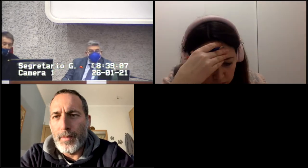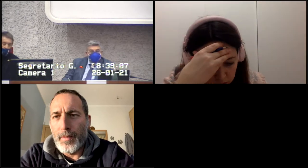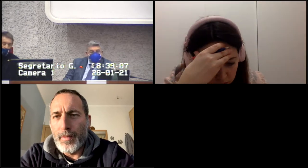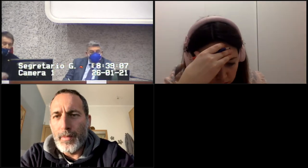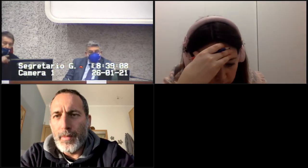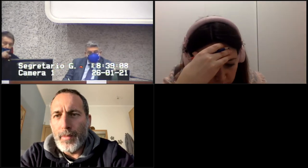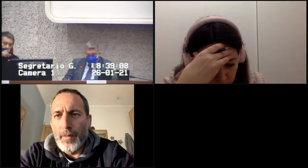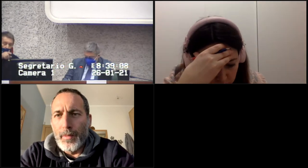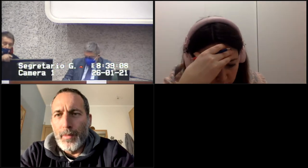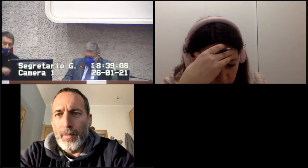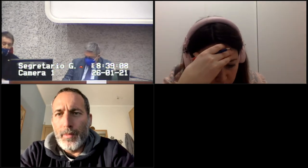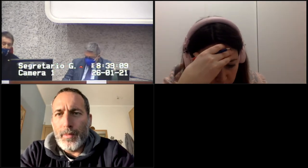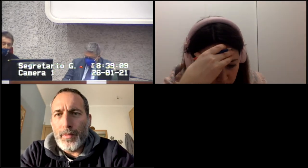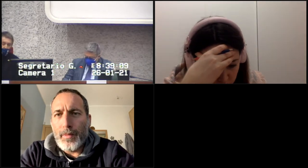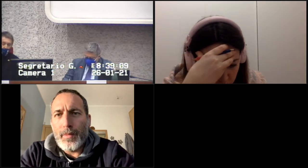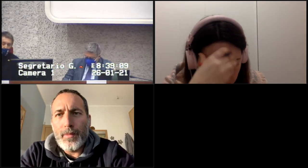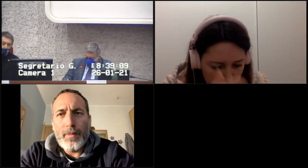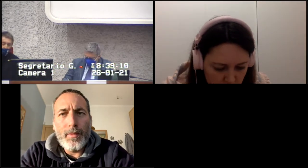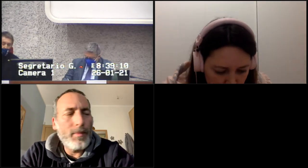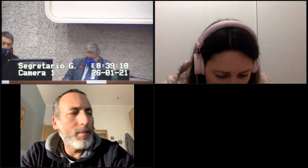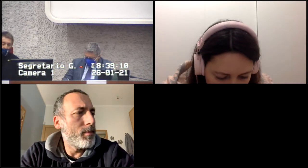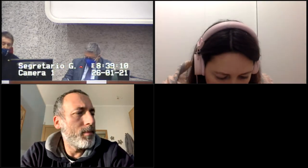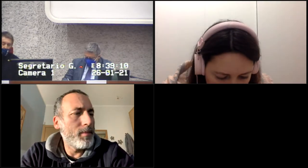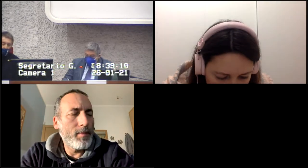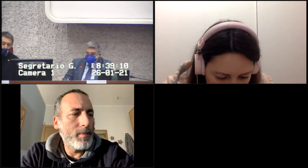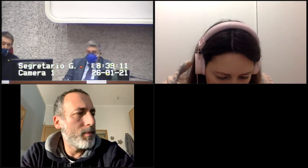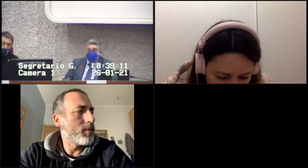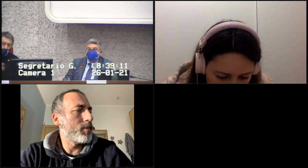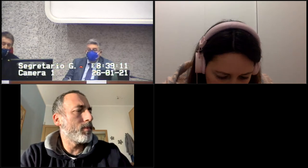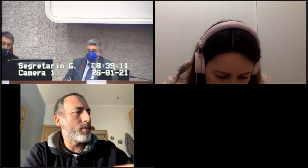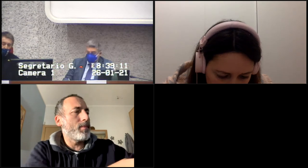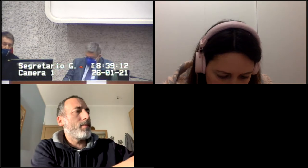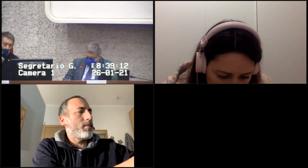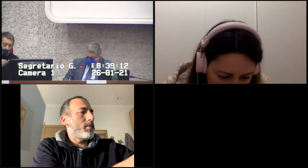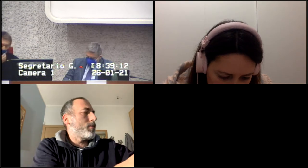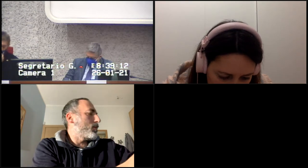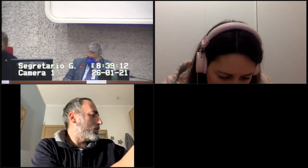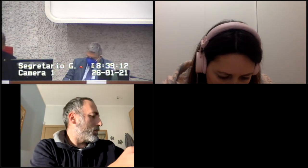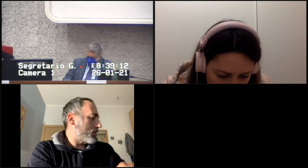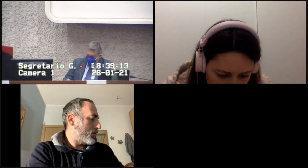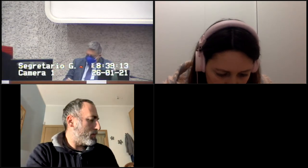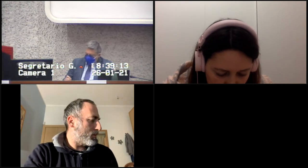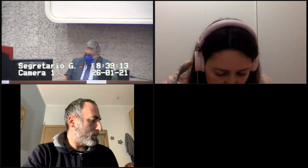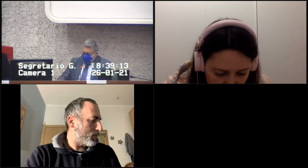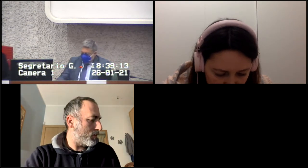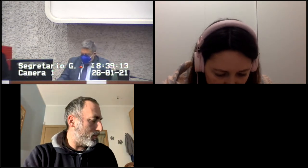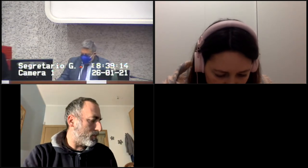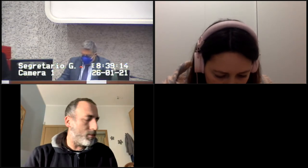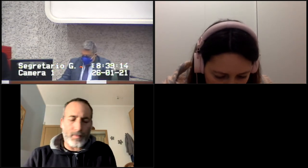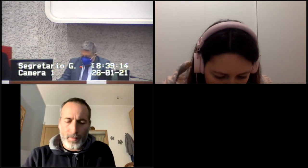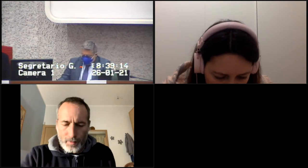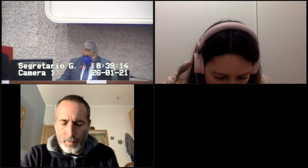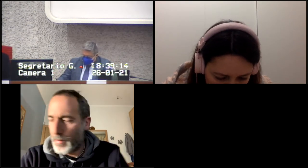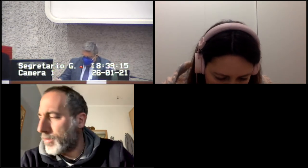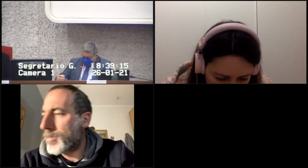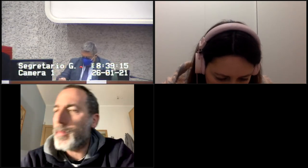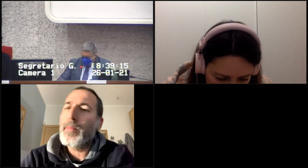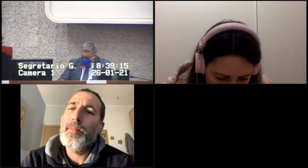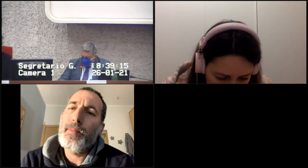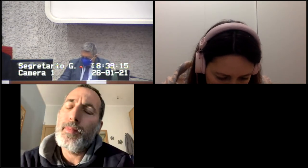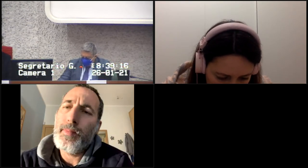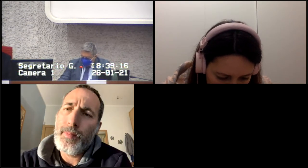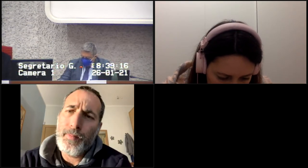Pizzocchera Roberta. E Torresani Maurizio. Bene, allora le do